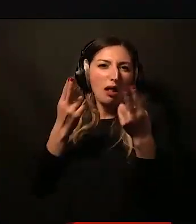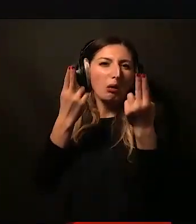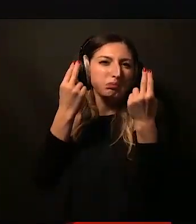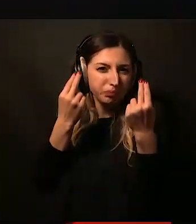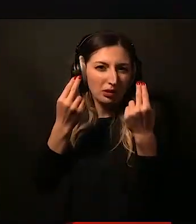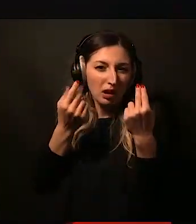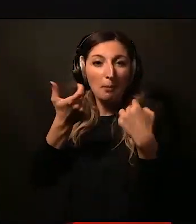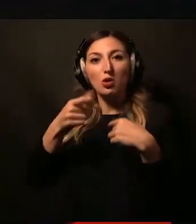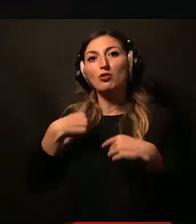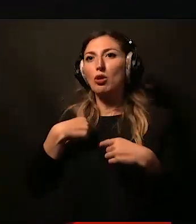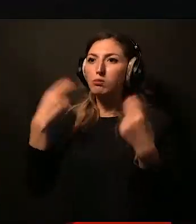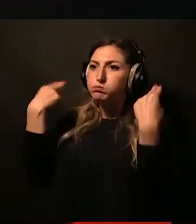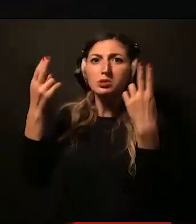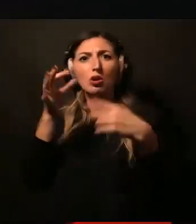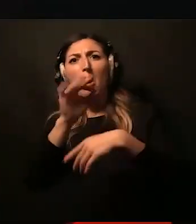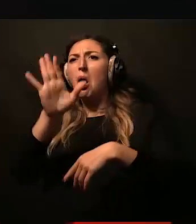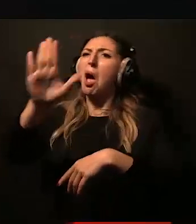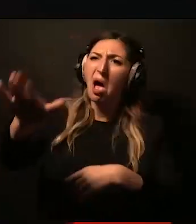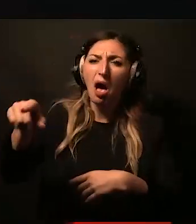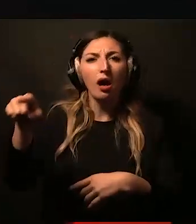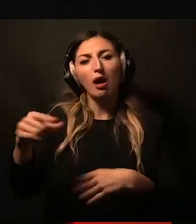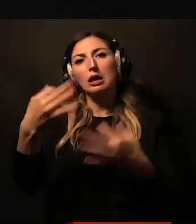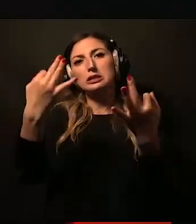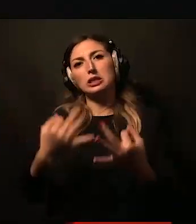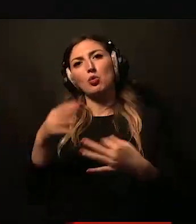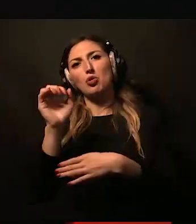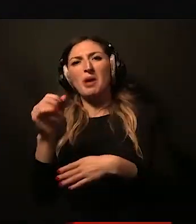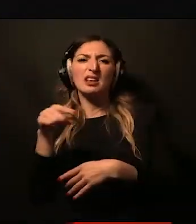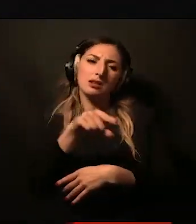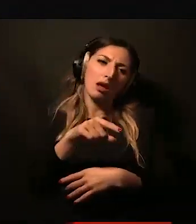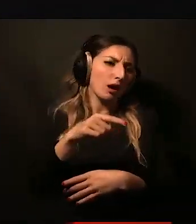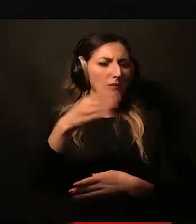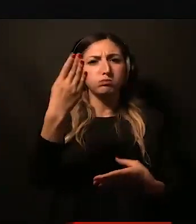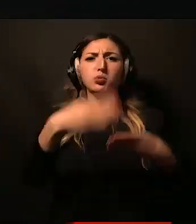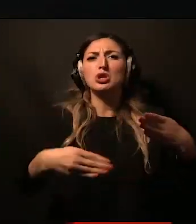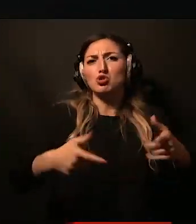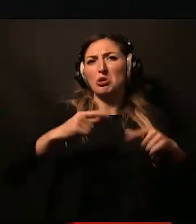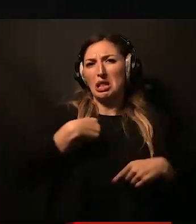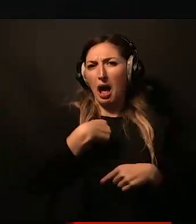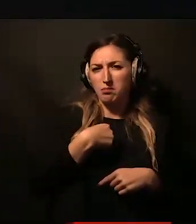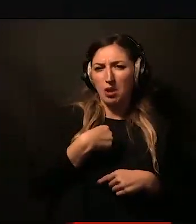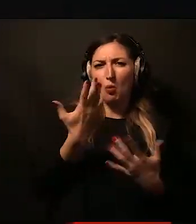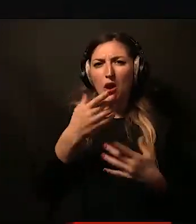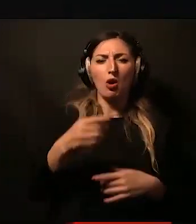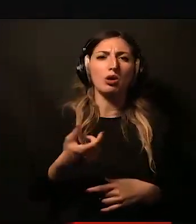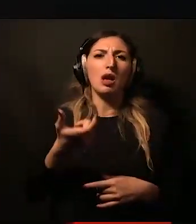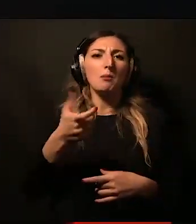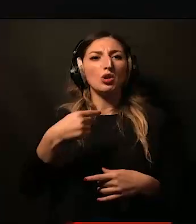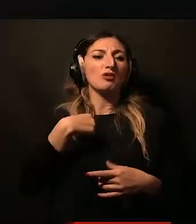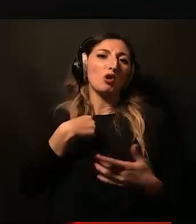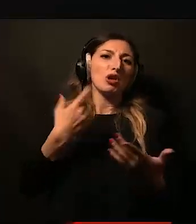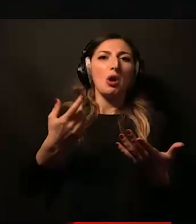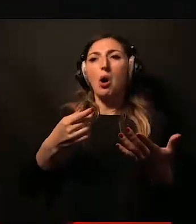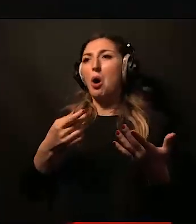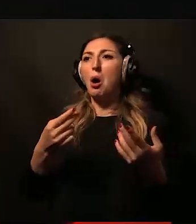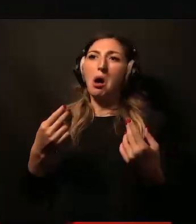stata sgridata o messa da parte perché non riuscivo a stare al gioco oppure perché ero grassa era colpa mia e non potevo